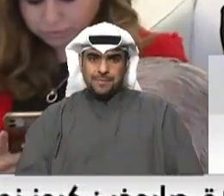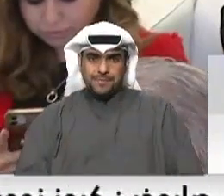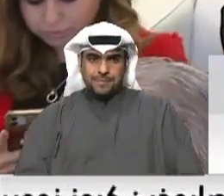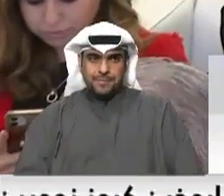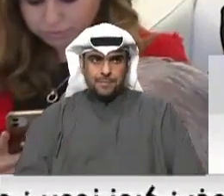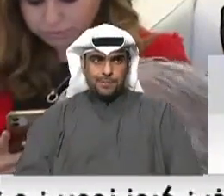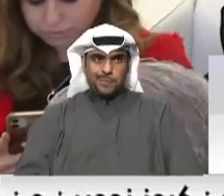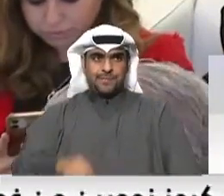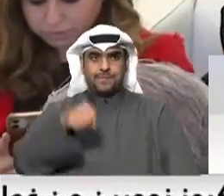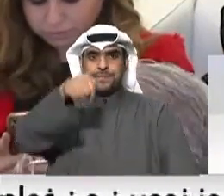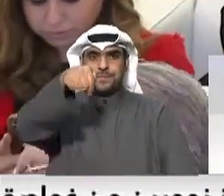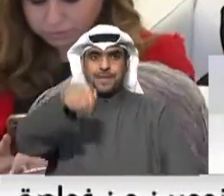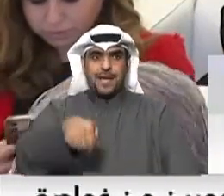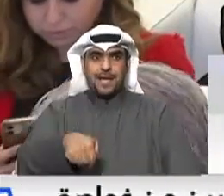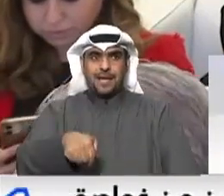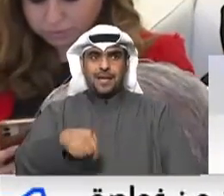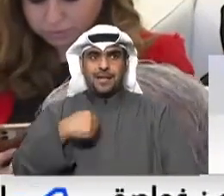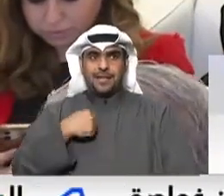هنا لنشارك